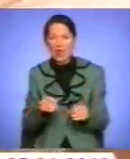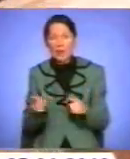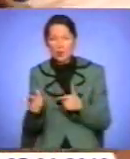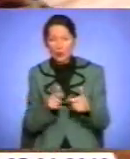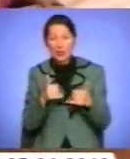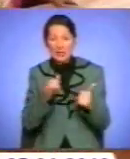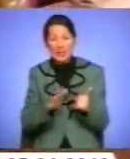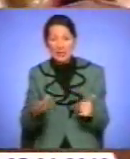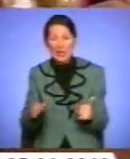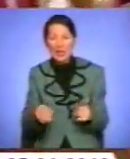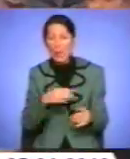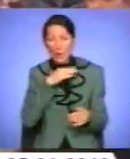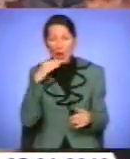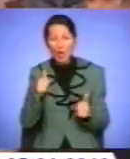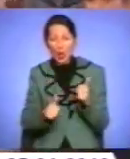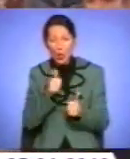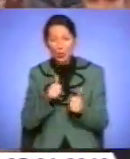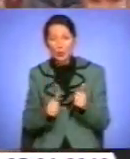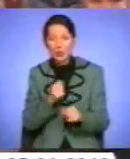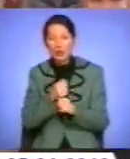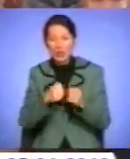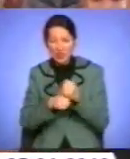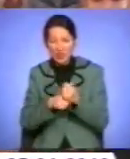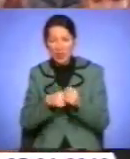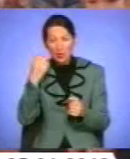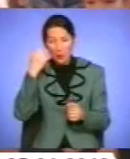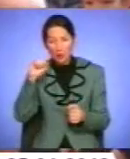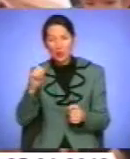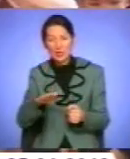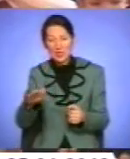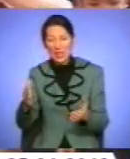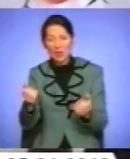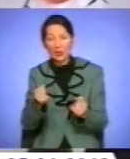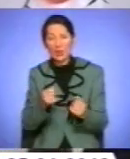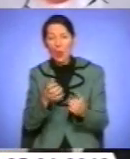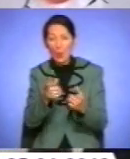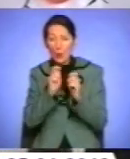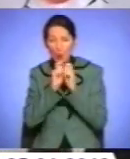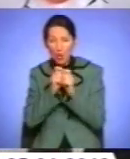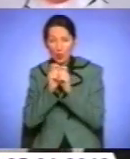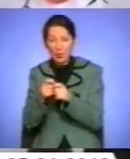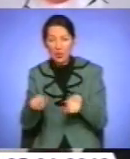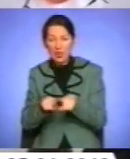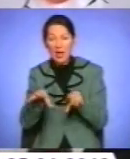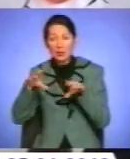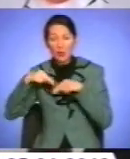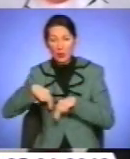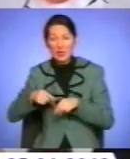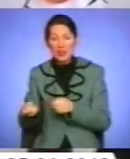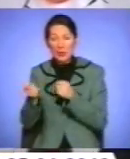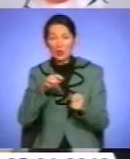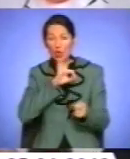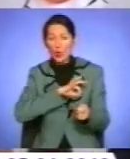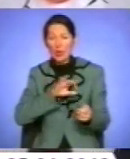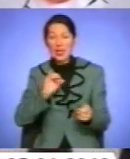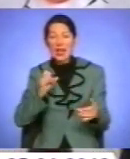естафет, переможці яких отримали приємні подарунки. Така співпраця приносить користь і акторам. Вони працюють, бачите,